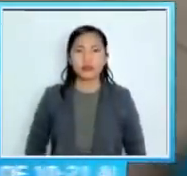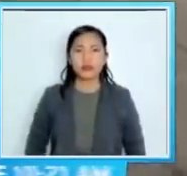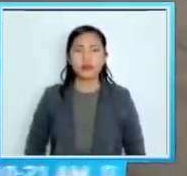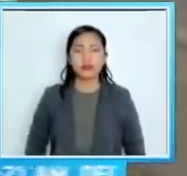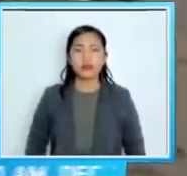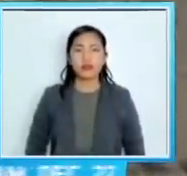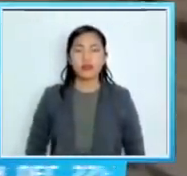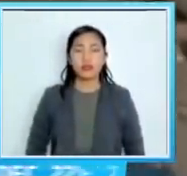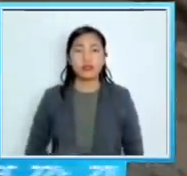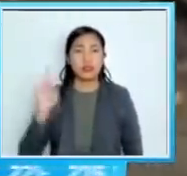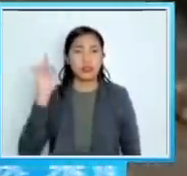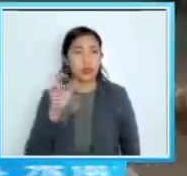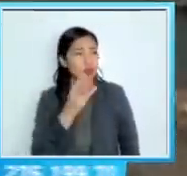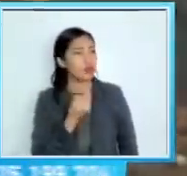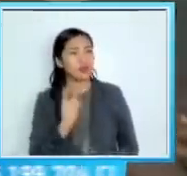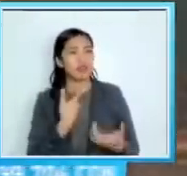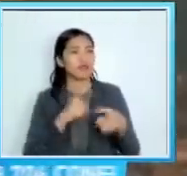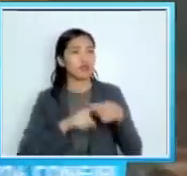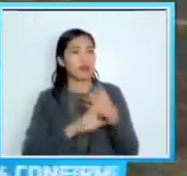So sama-sama yan, sir. Siargao, Dinagat,